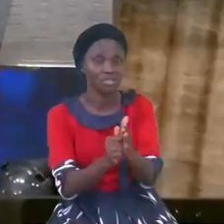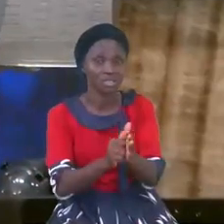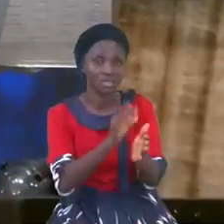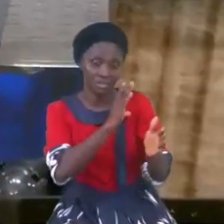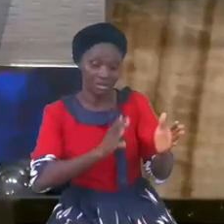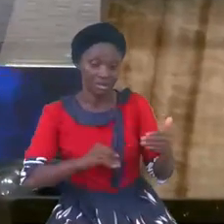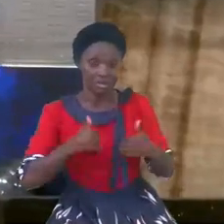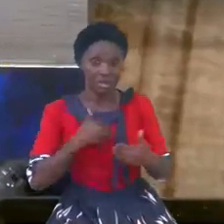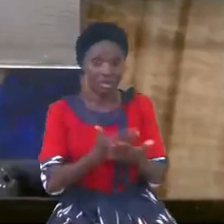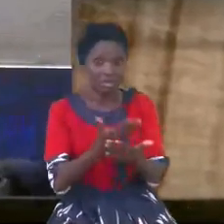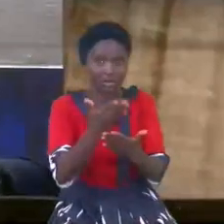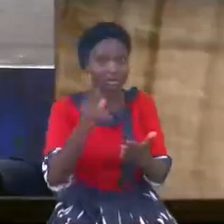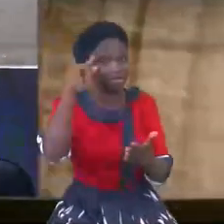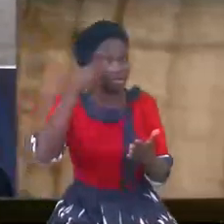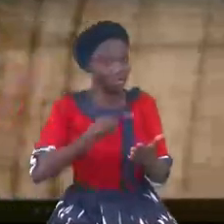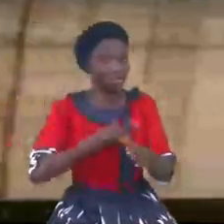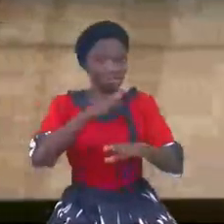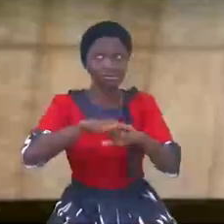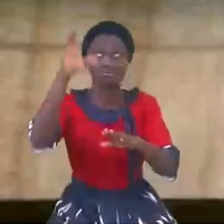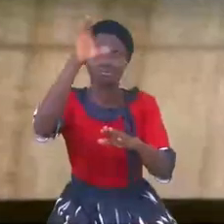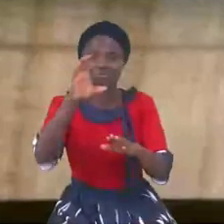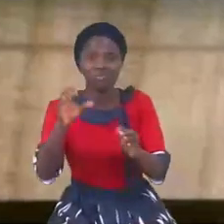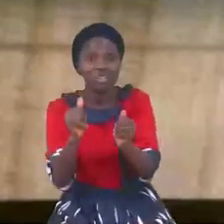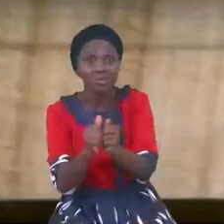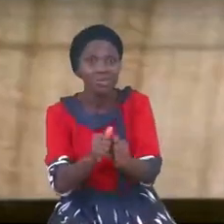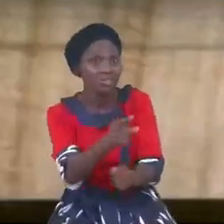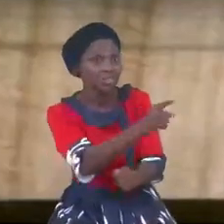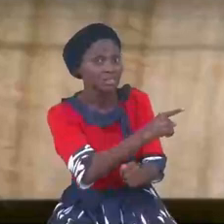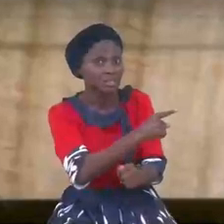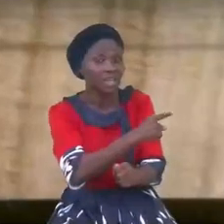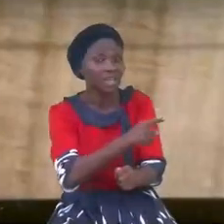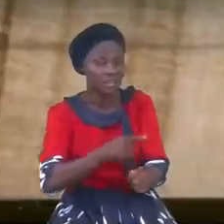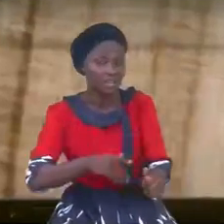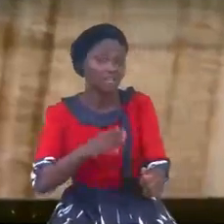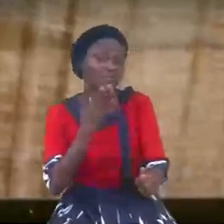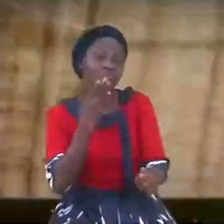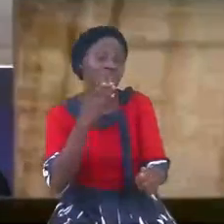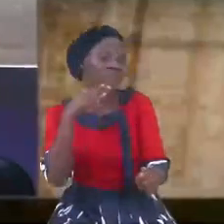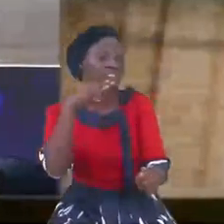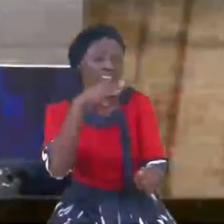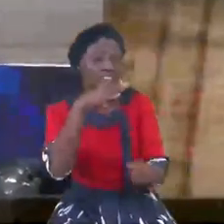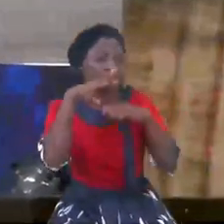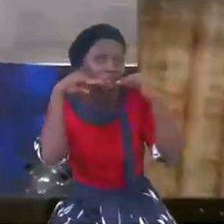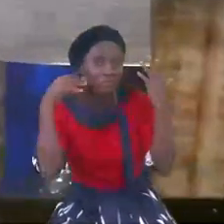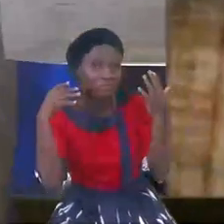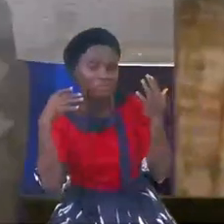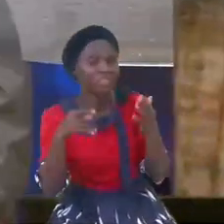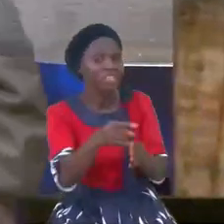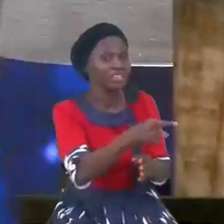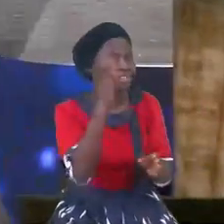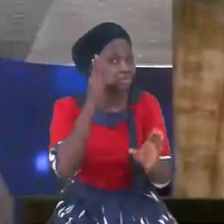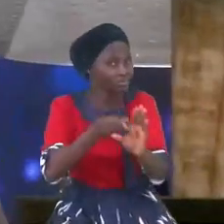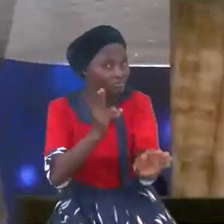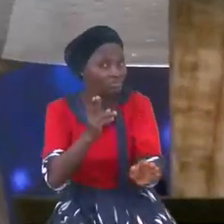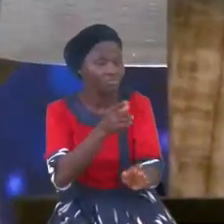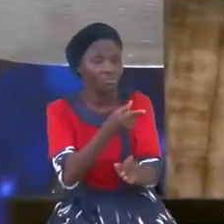du calvaire, avec leur sourire, avec leur affection, ils vont vous détacher du ciel, la chose la plus importante